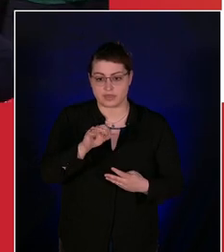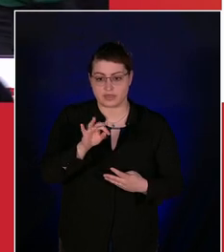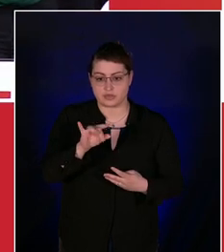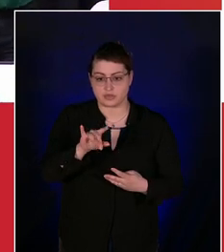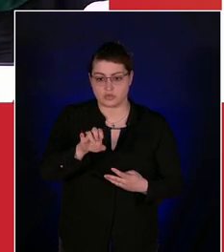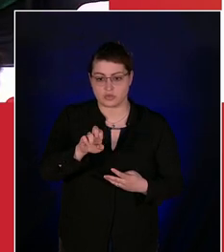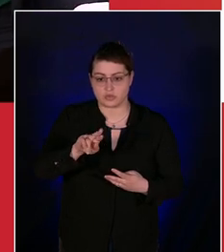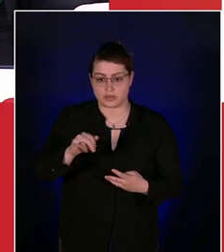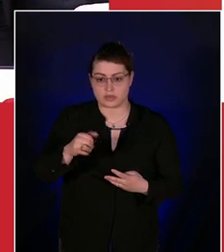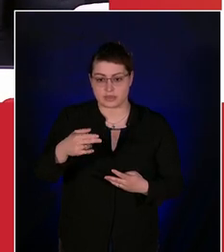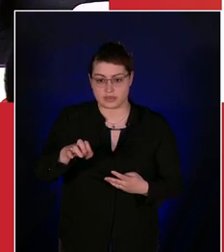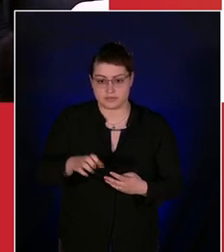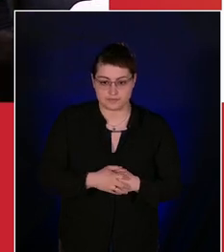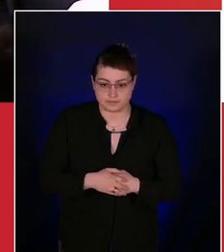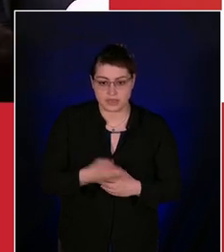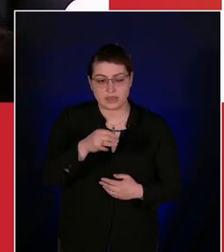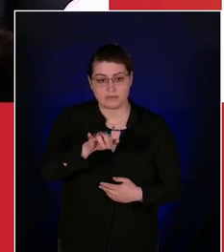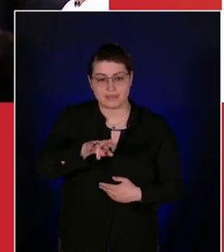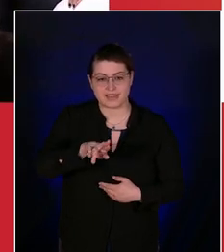Mireille Stivala,